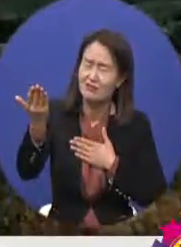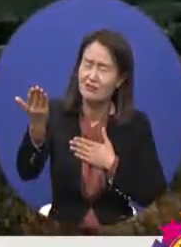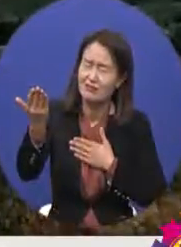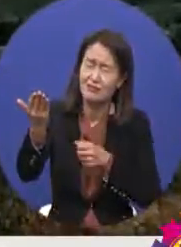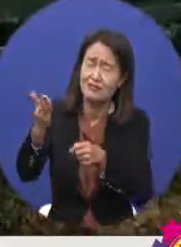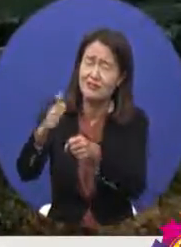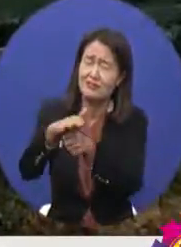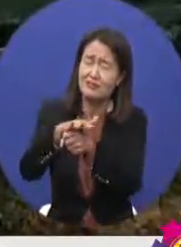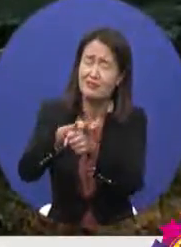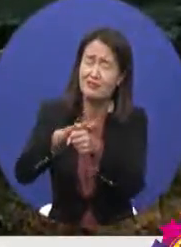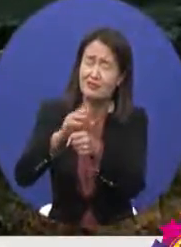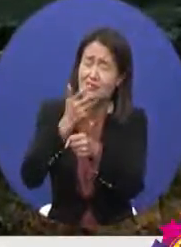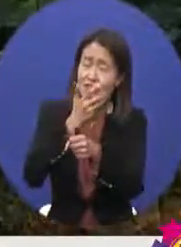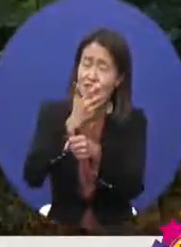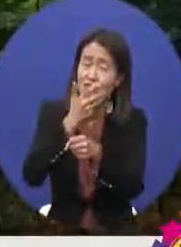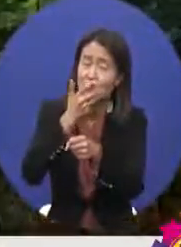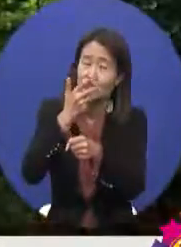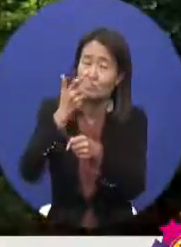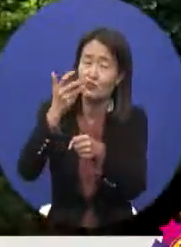사랑의 꿈